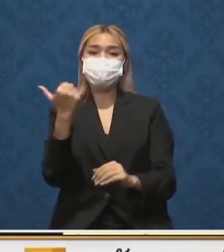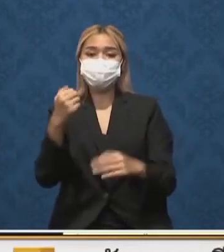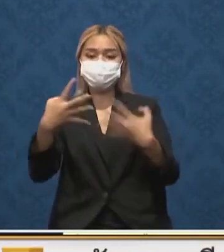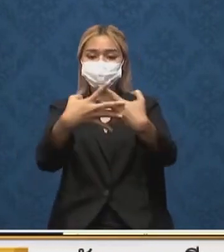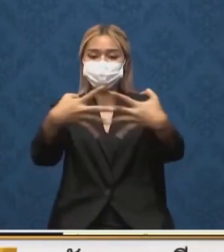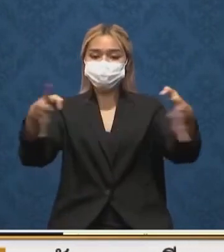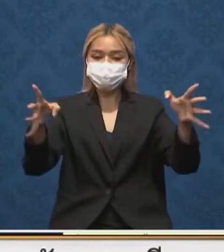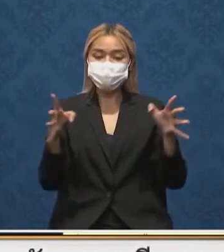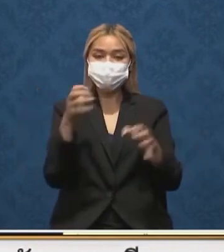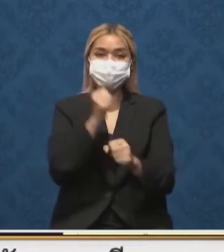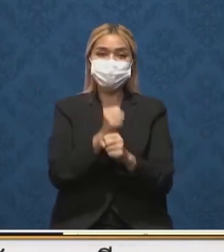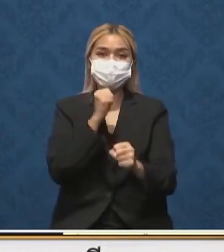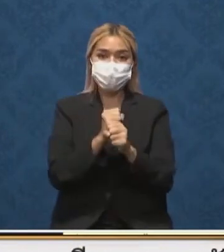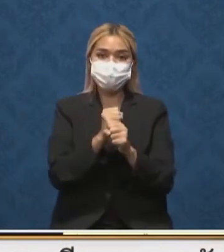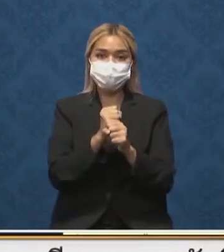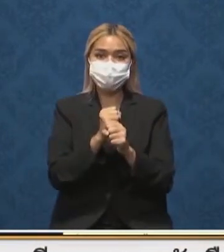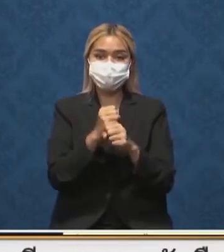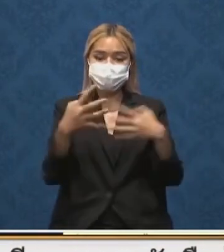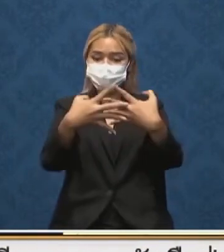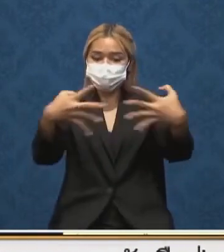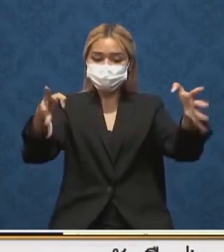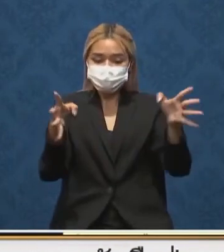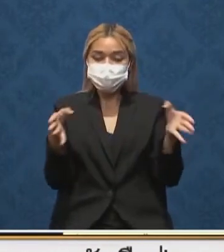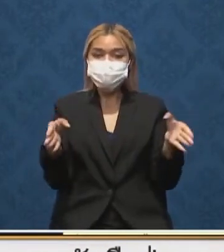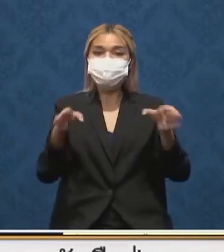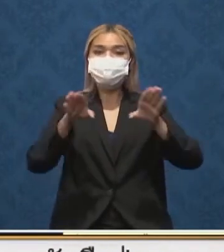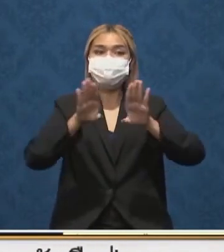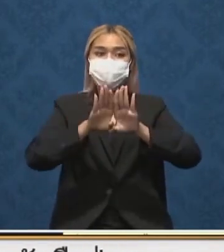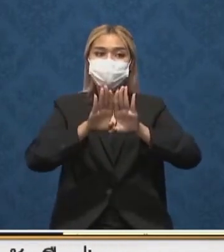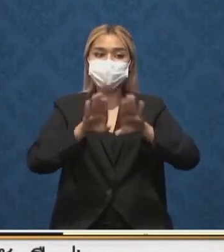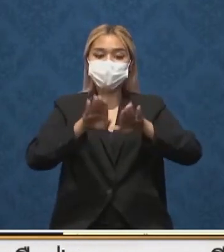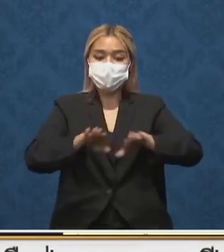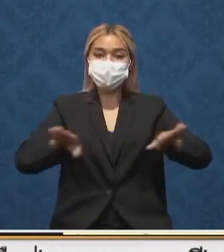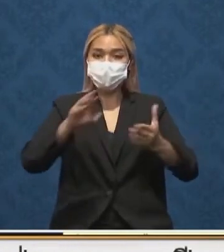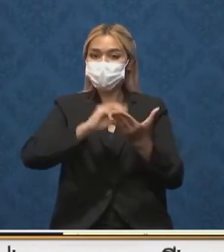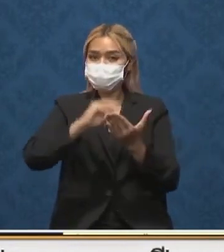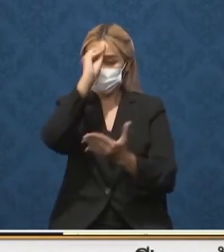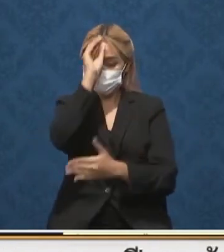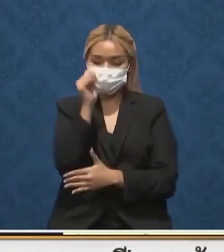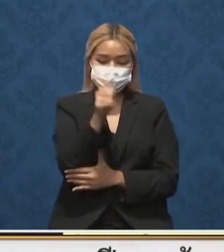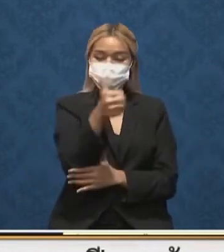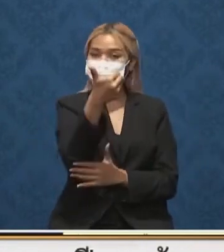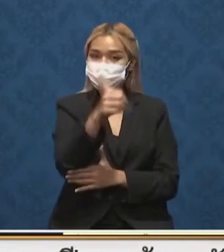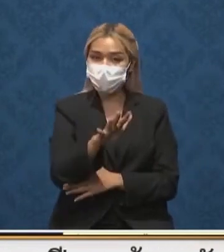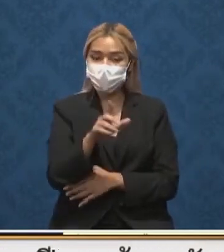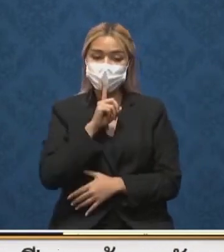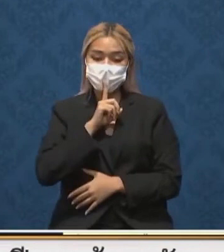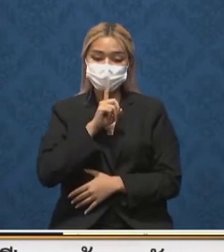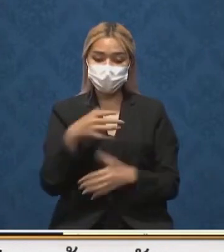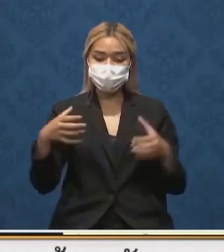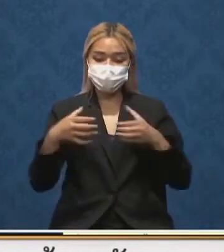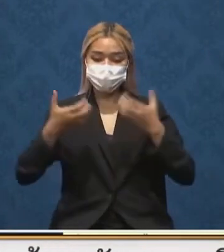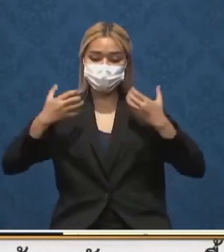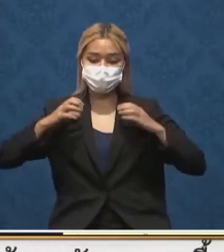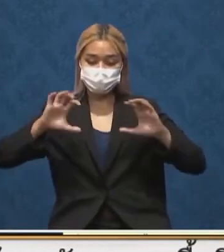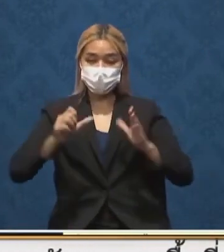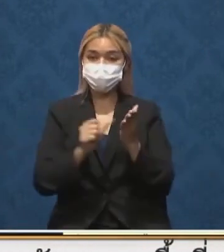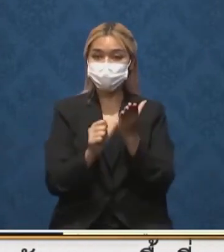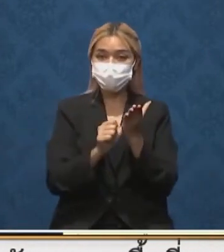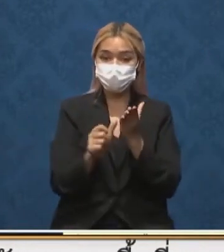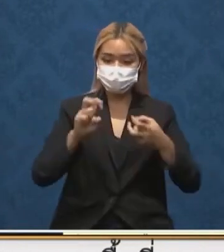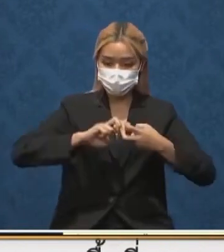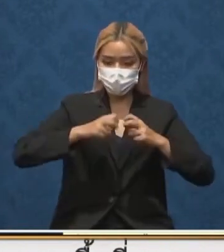ให้เข้าไปนะครับในขณะนี้แล้วคำถามคือรัฐบาลได้แก้อย่างไรหรือไม่อย่างไรนะครับ